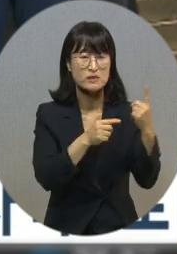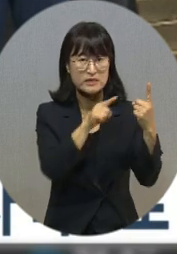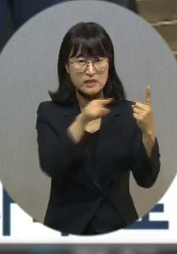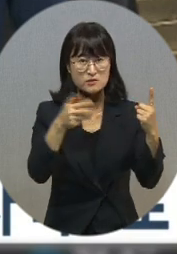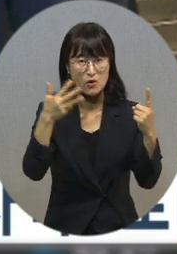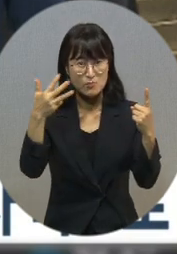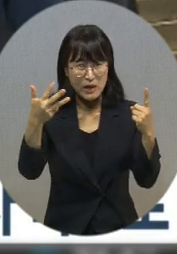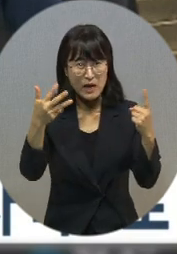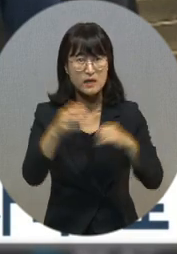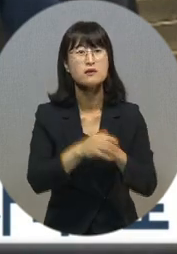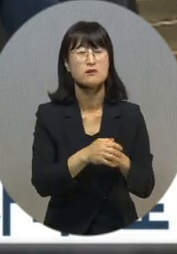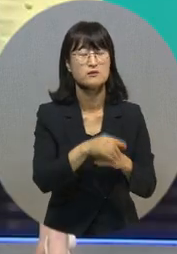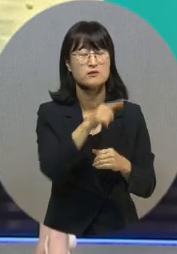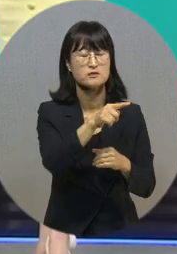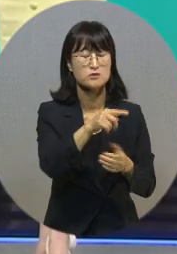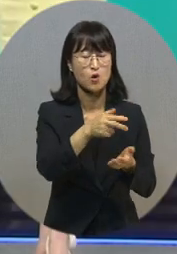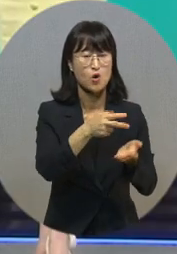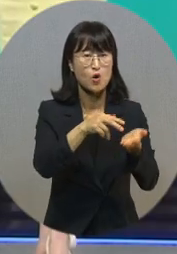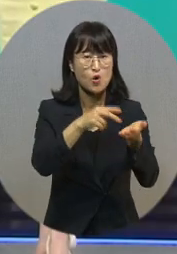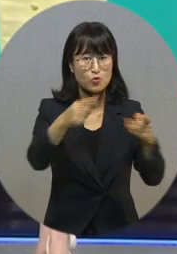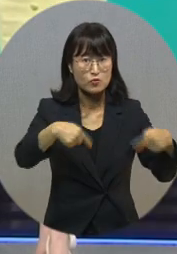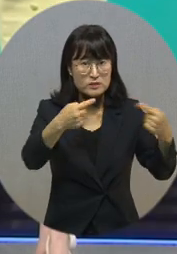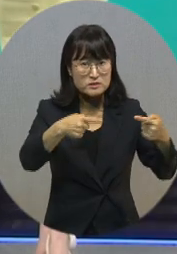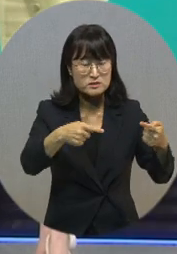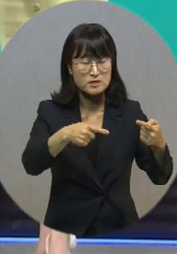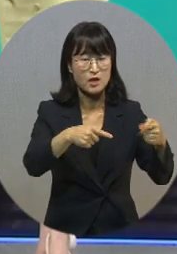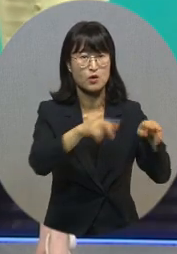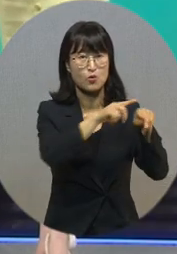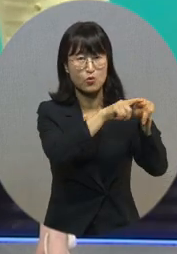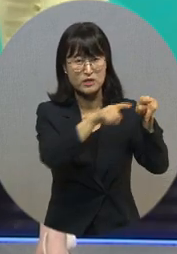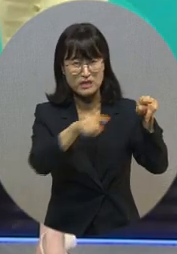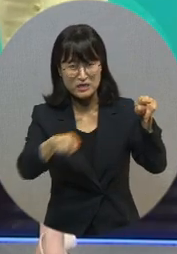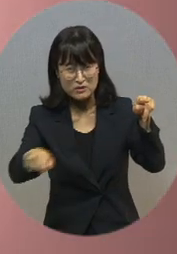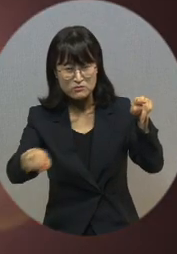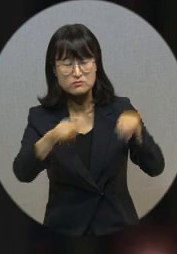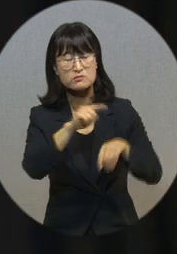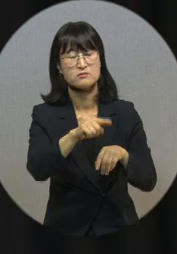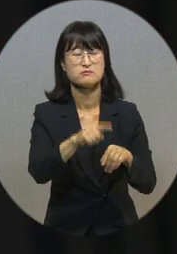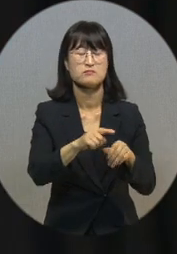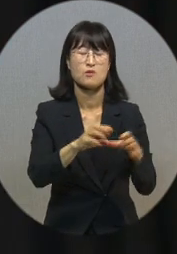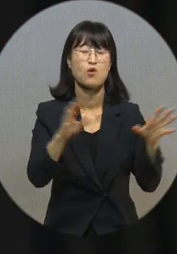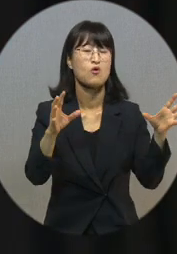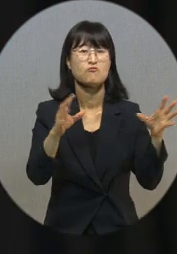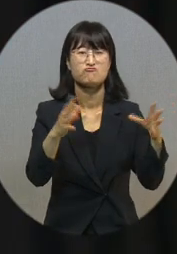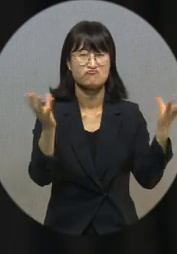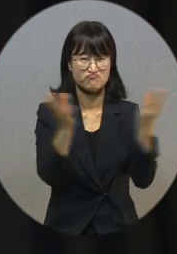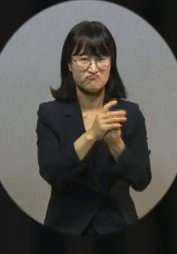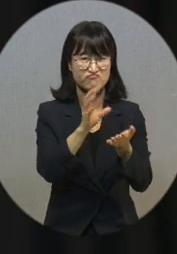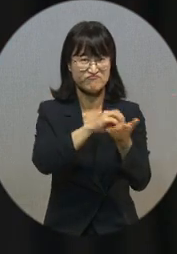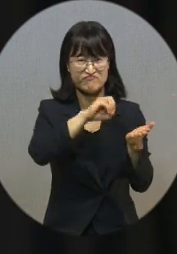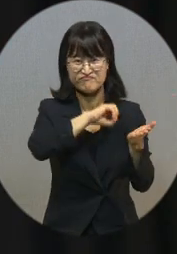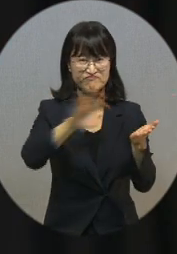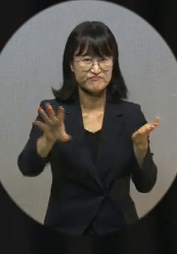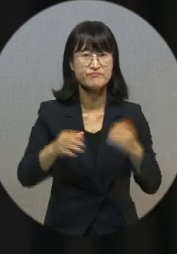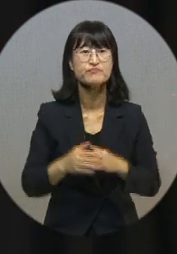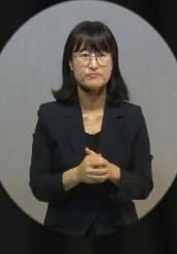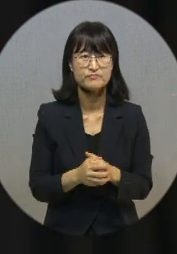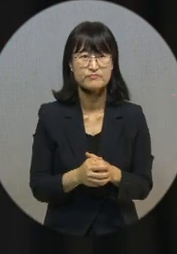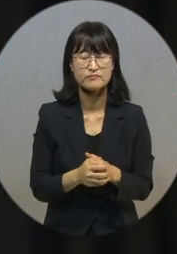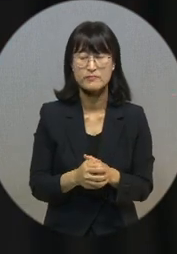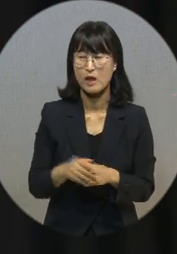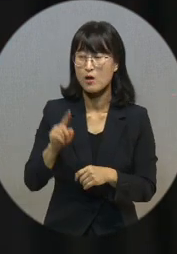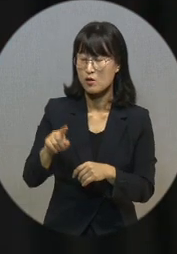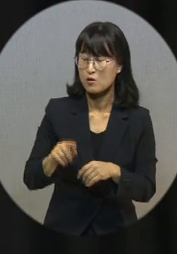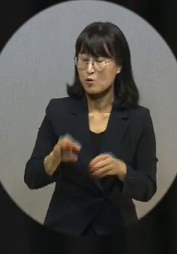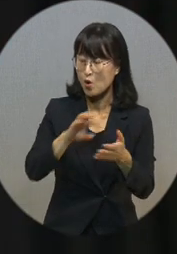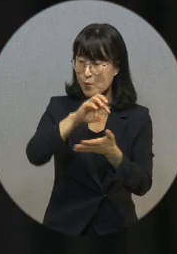휠체어 리프트가 철거됩니다. 30여 년 만에 철거를 결정했습니다. 이런 부분들이 사실 23대 철거만 해도